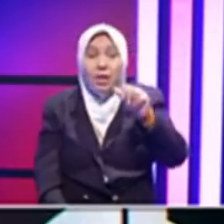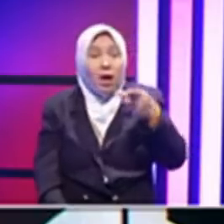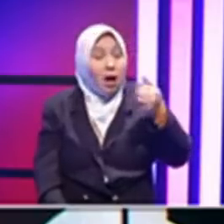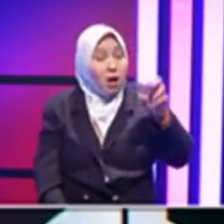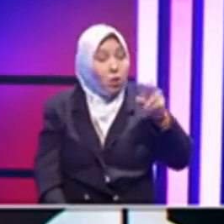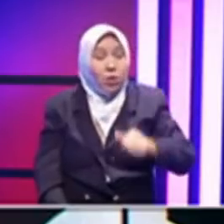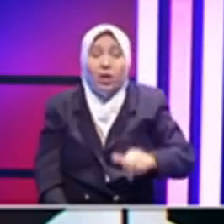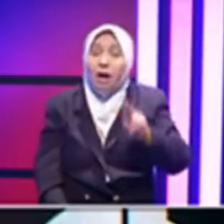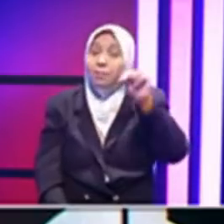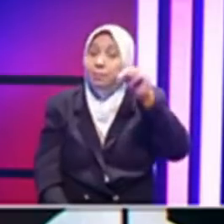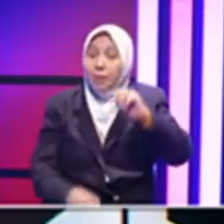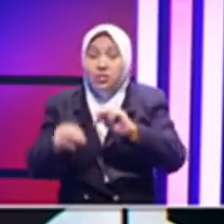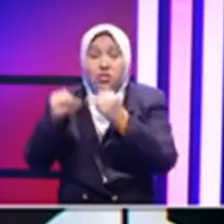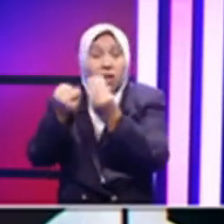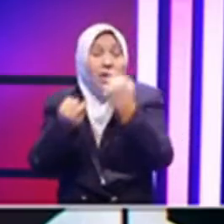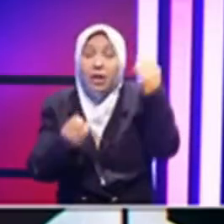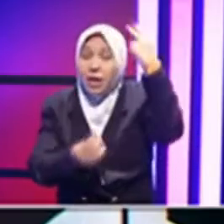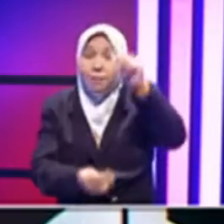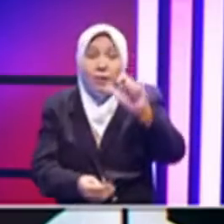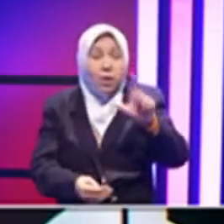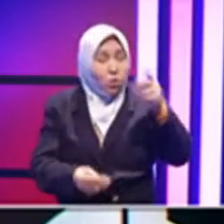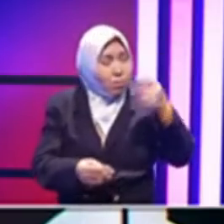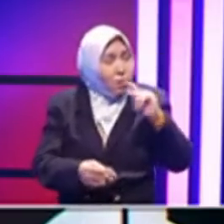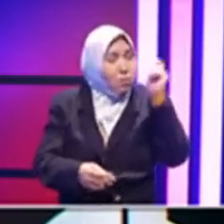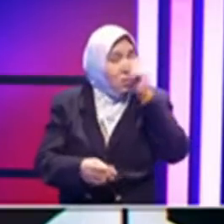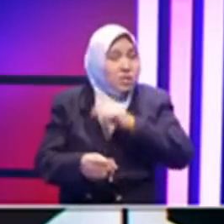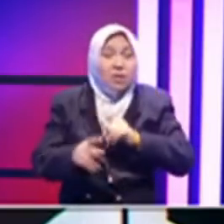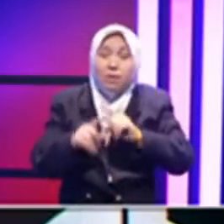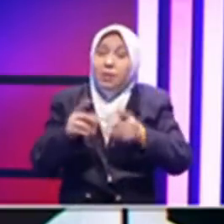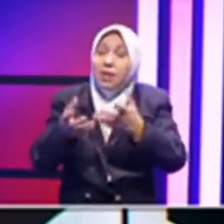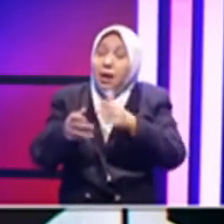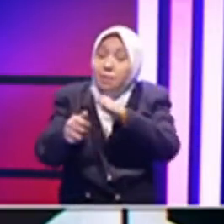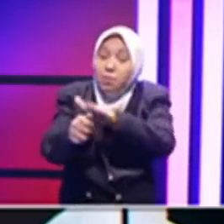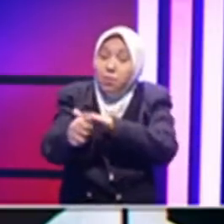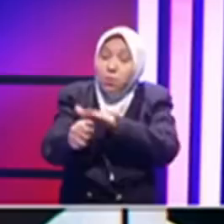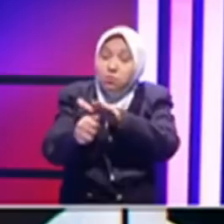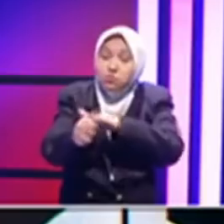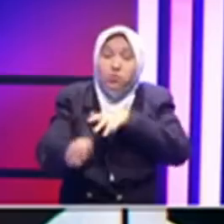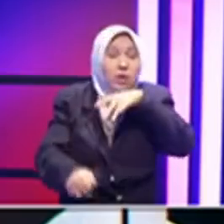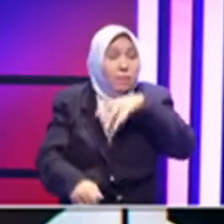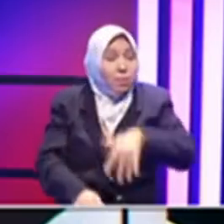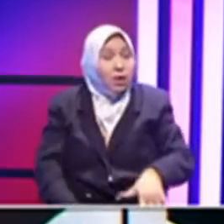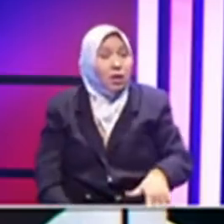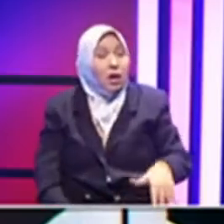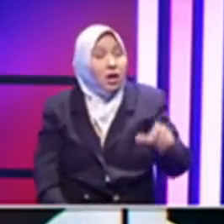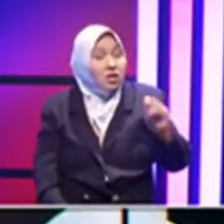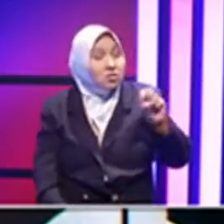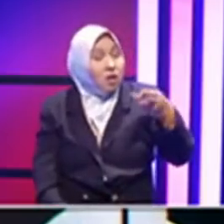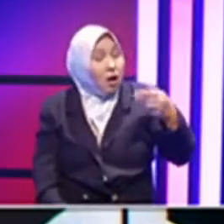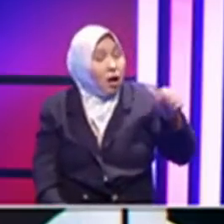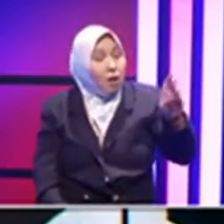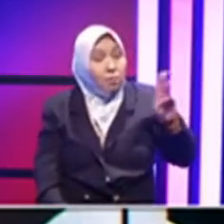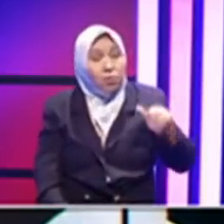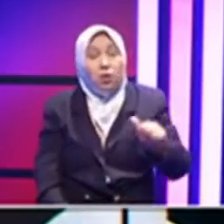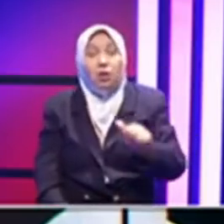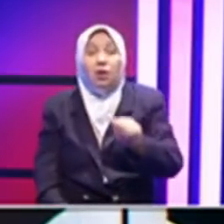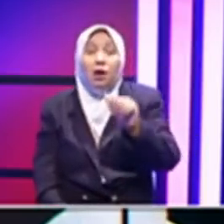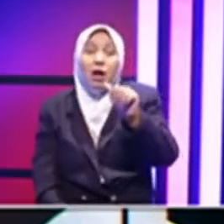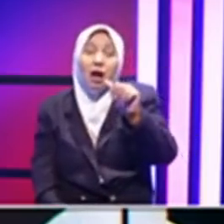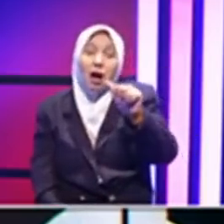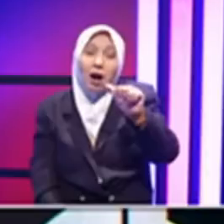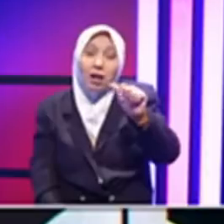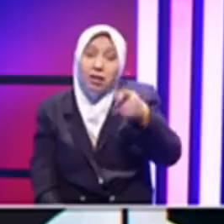ini mendustakan, ya, mendustakan, tetapi ini memujuk nabi, ya, termasuk dah Ashabul Aikah. Ini kira zaman Madian maksudnya, Nabi, ya,